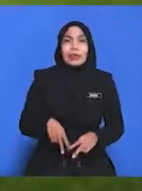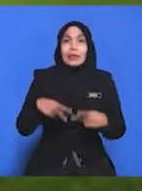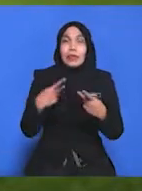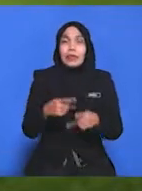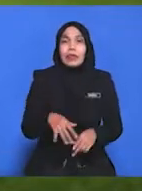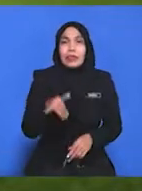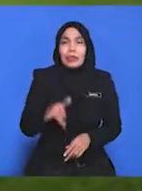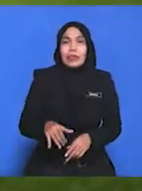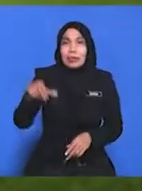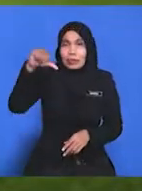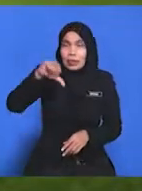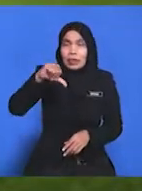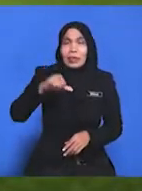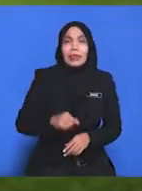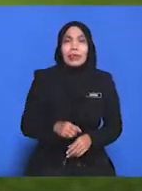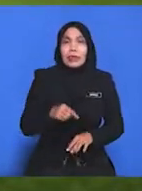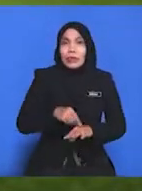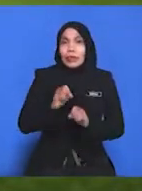di pusingan pertama,